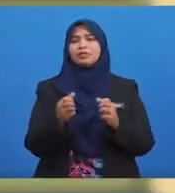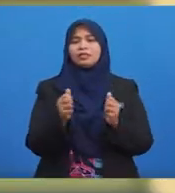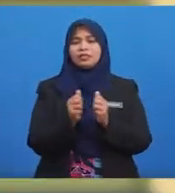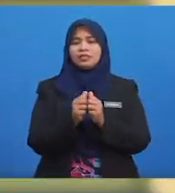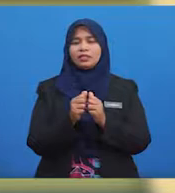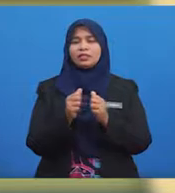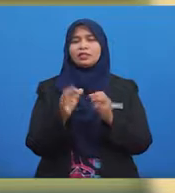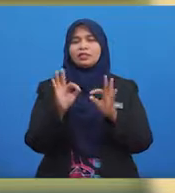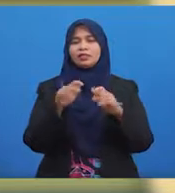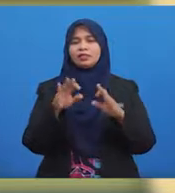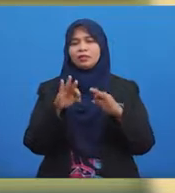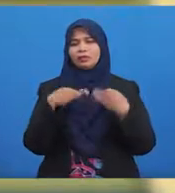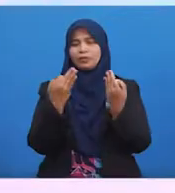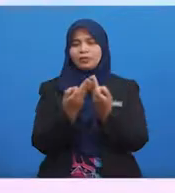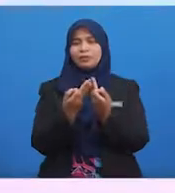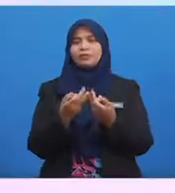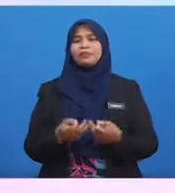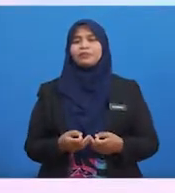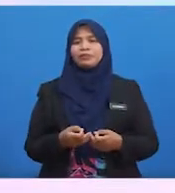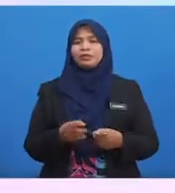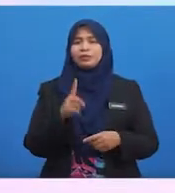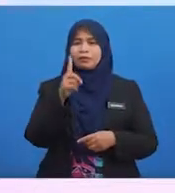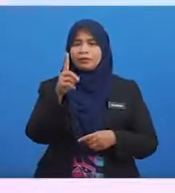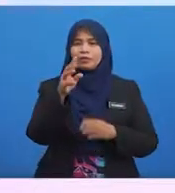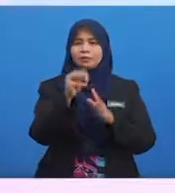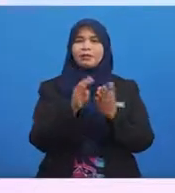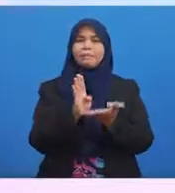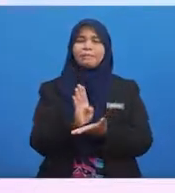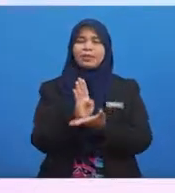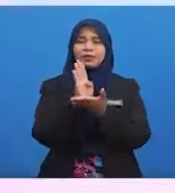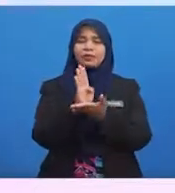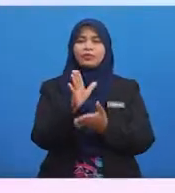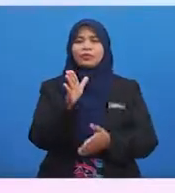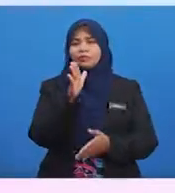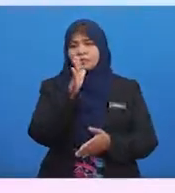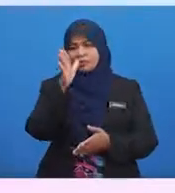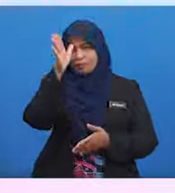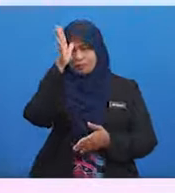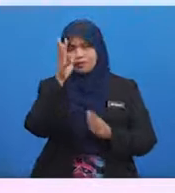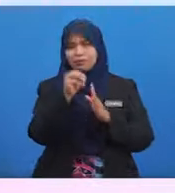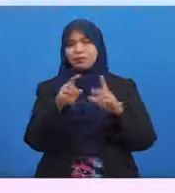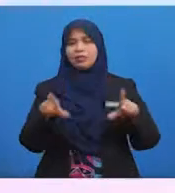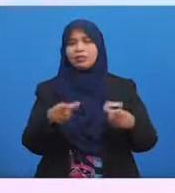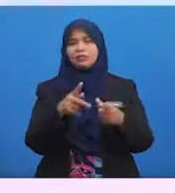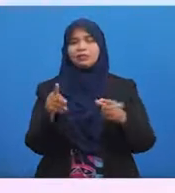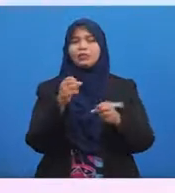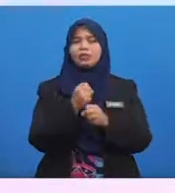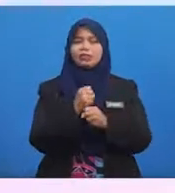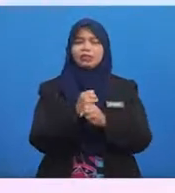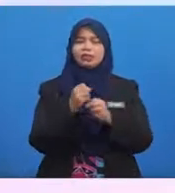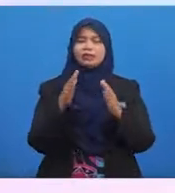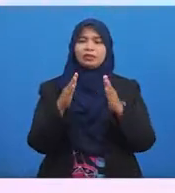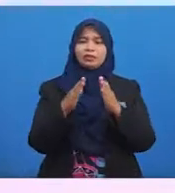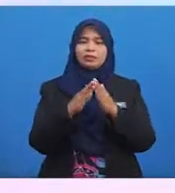cara pertama yellow membantu ibu baper melakukan kerja rumah